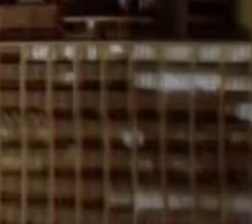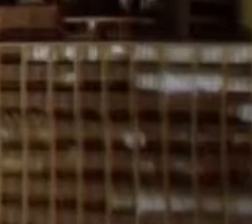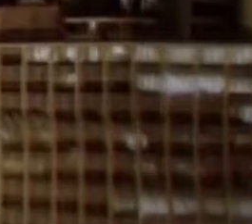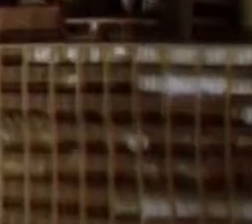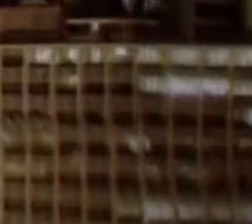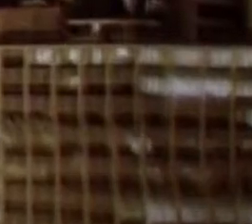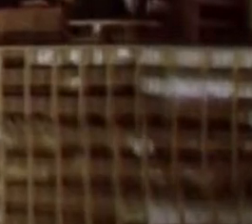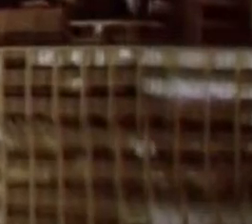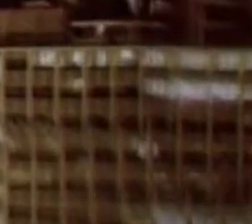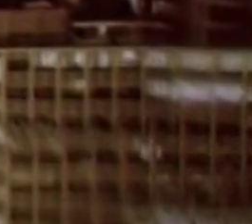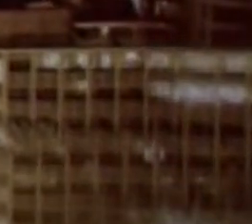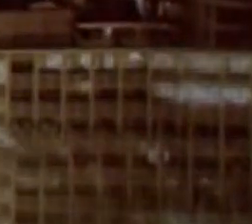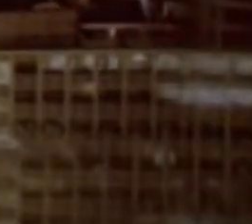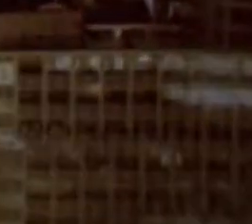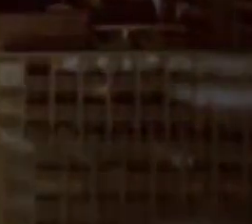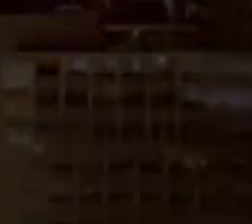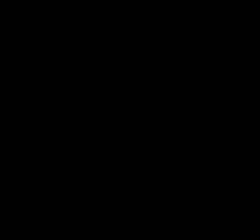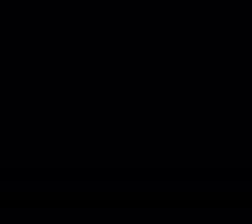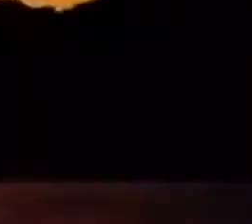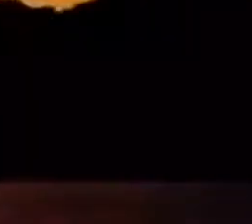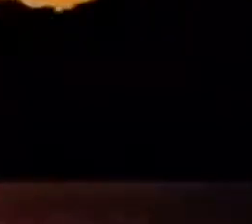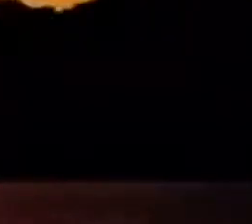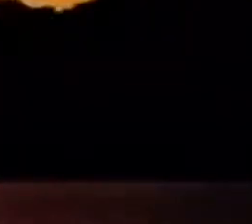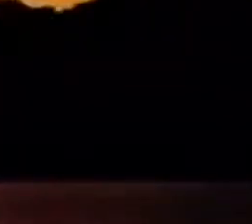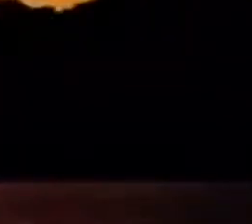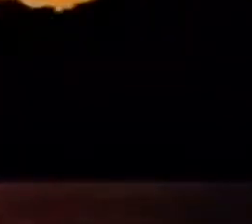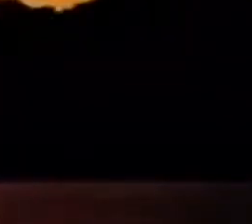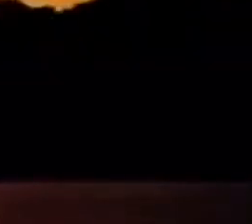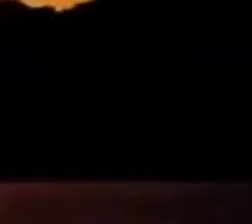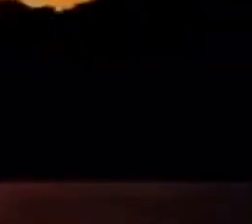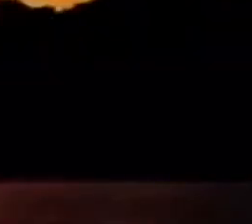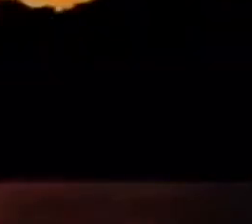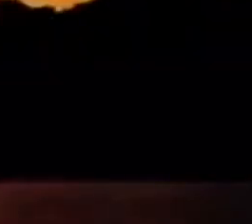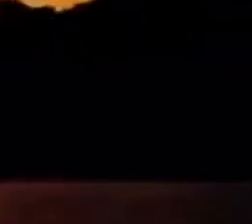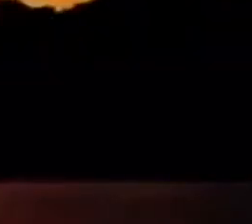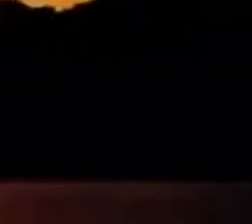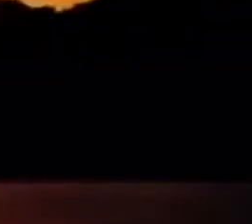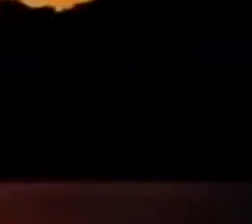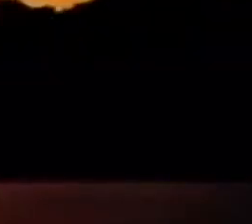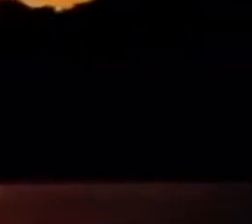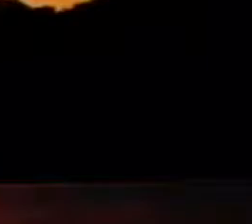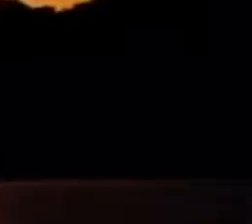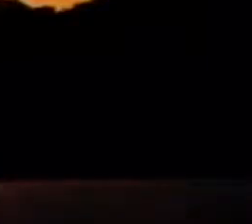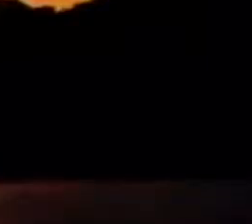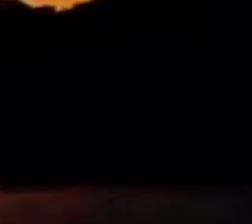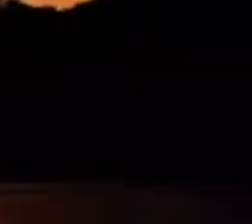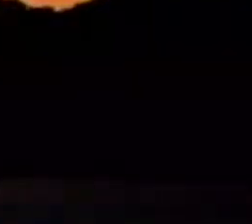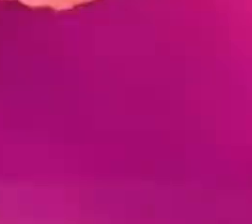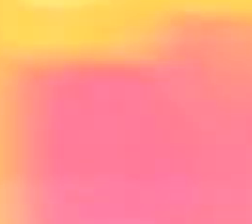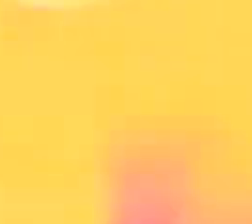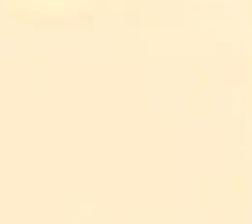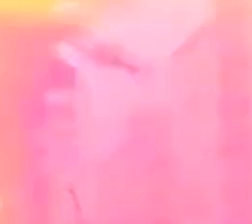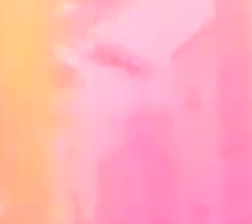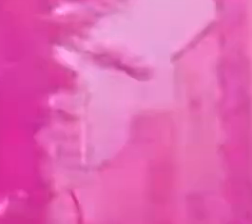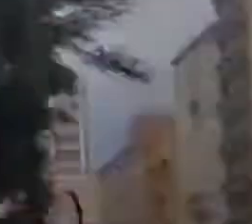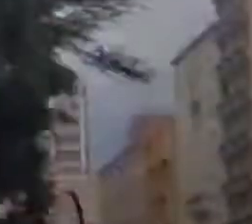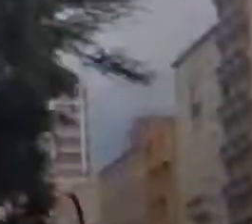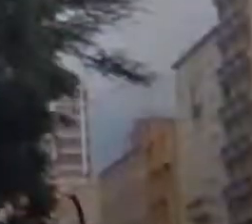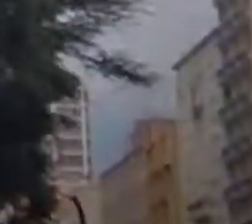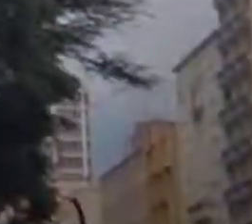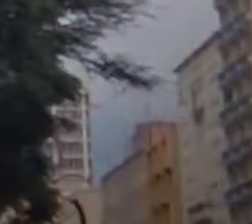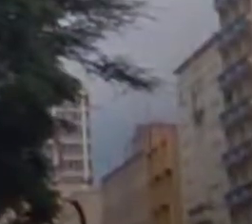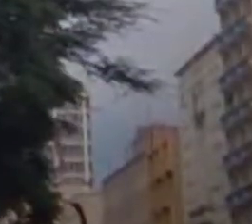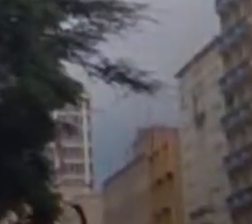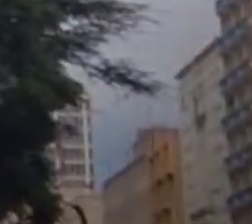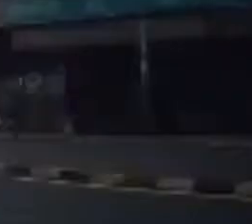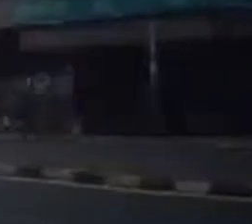maisha yetu kwa viwango vikubwa. Kukaa nyumbani kwa usalama wetu pamoja na wale tuwapendao. Kutokana na